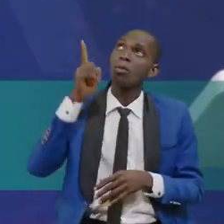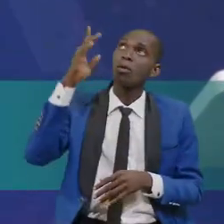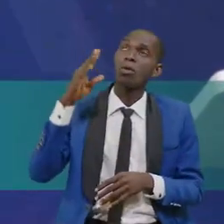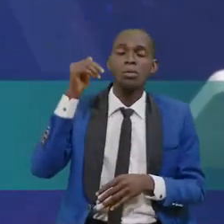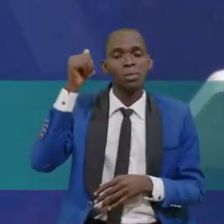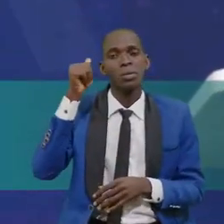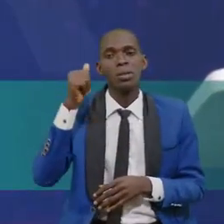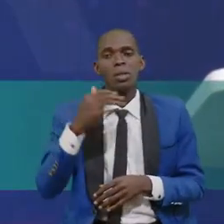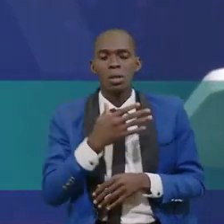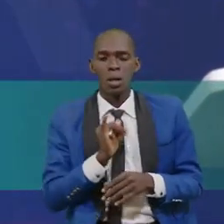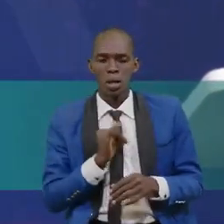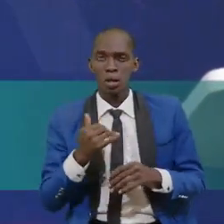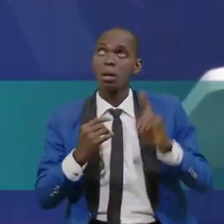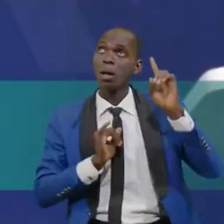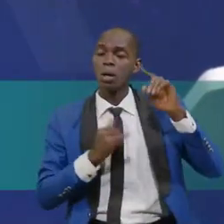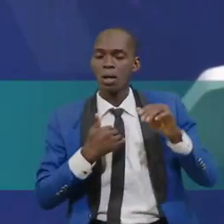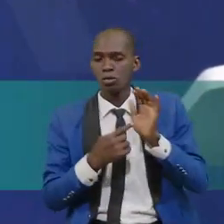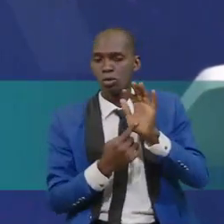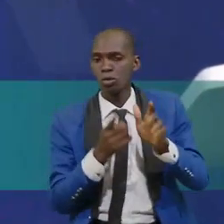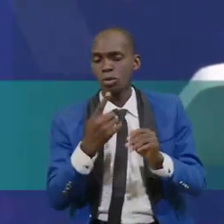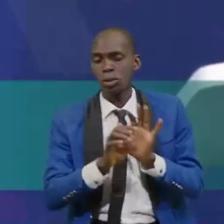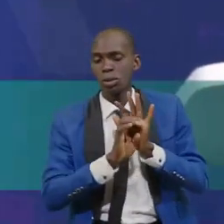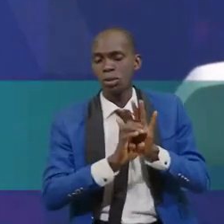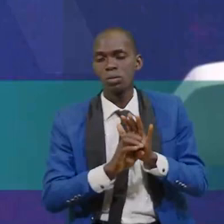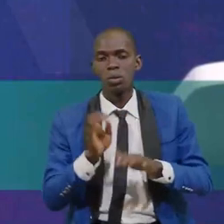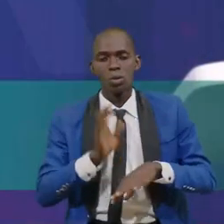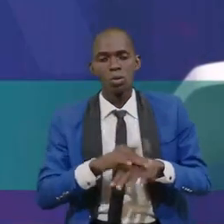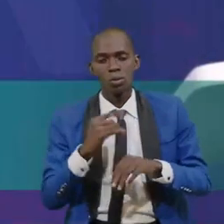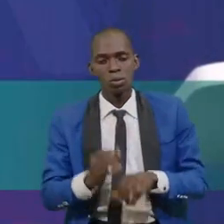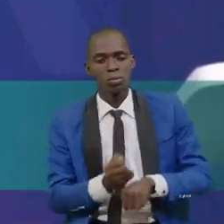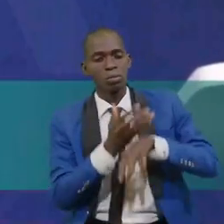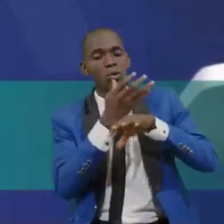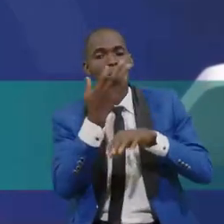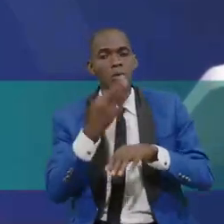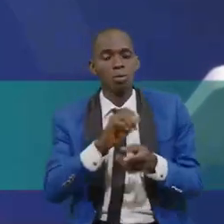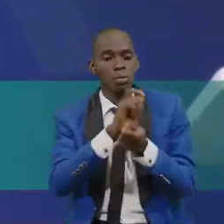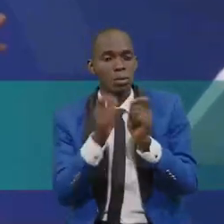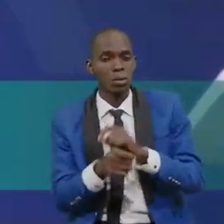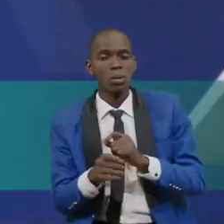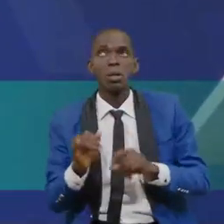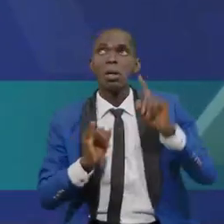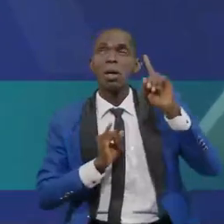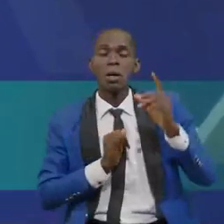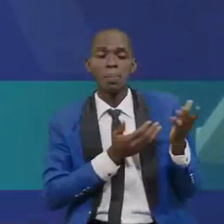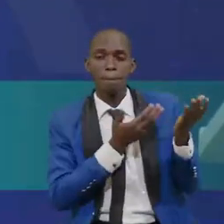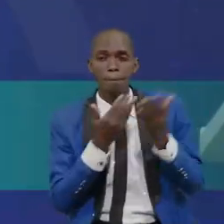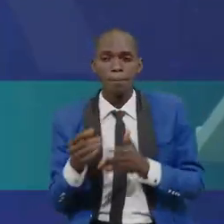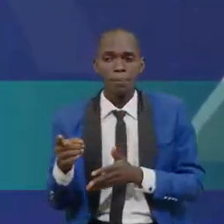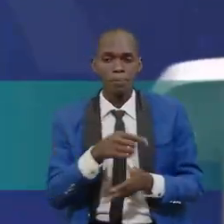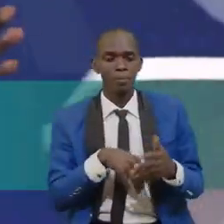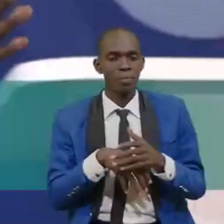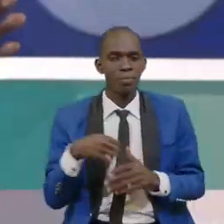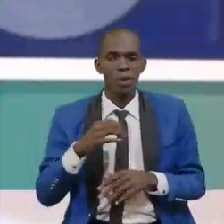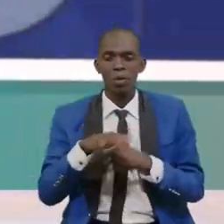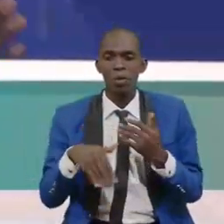Je t'ai montré le modèle sur la montagne de transfiguration. Je t'ai amené là-bas pendant